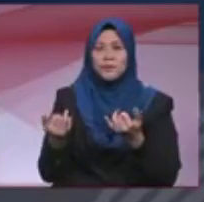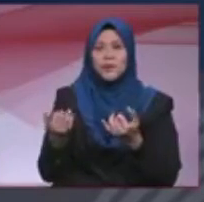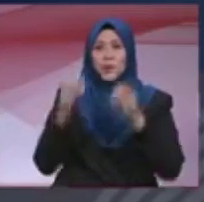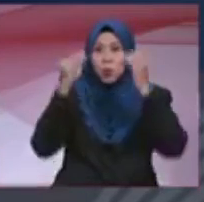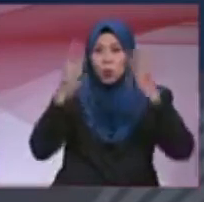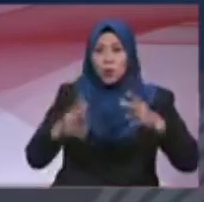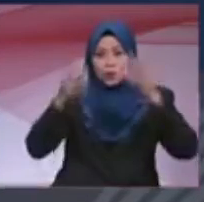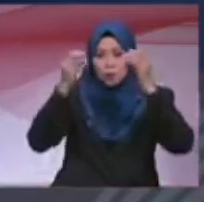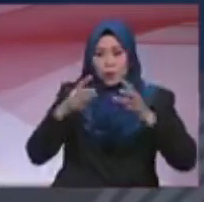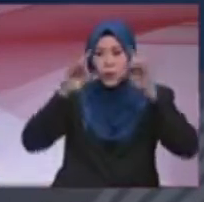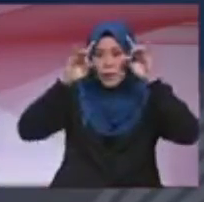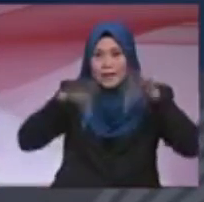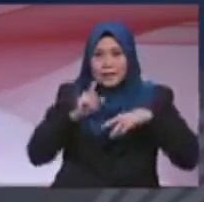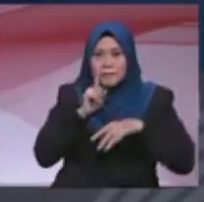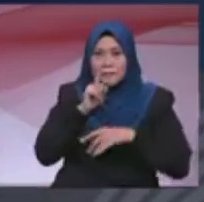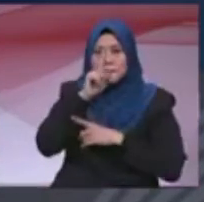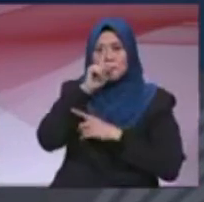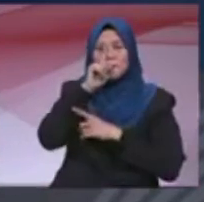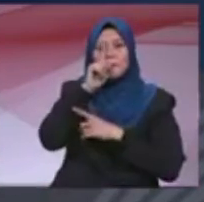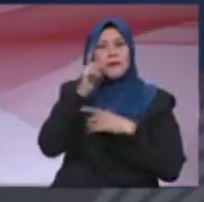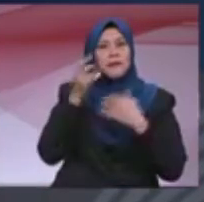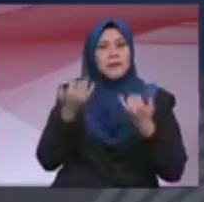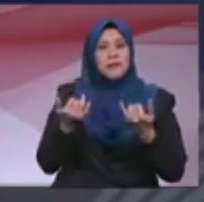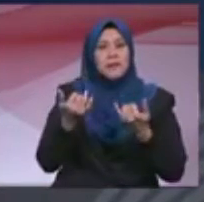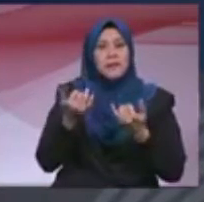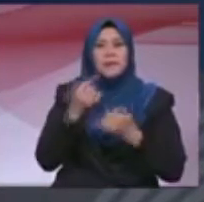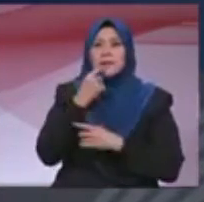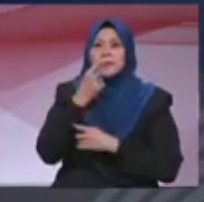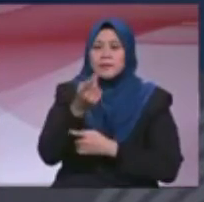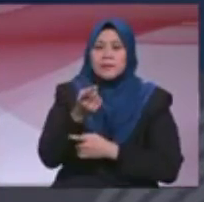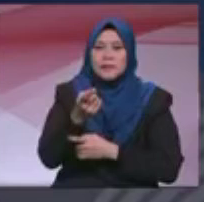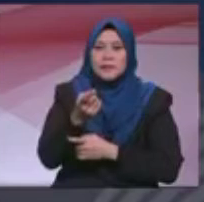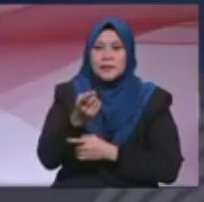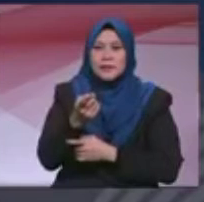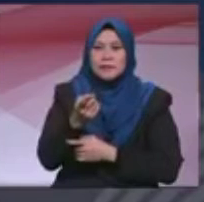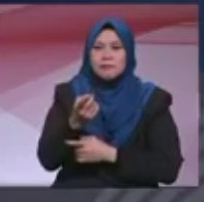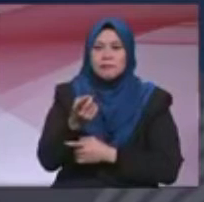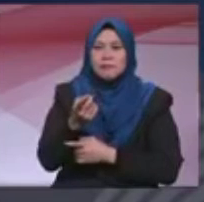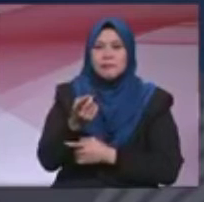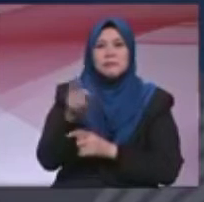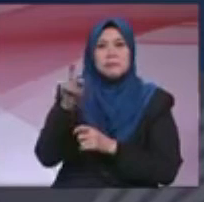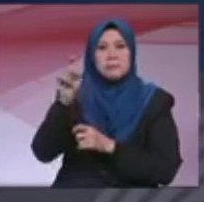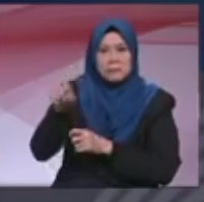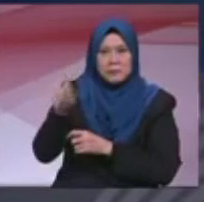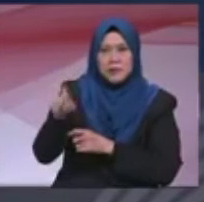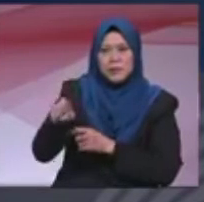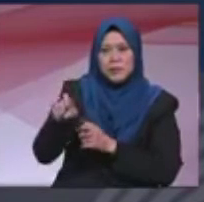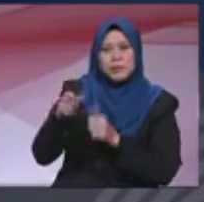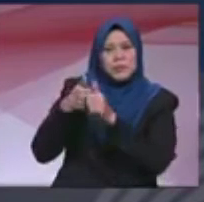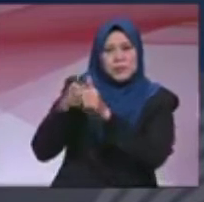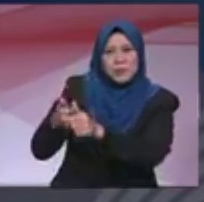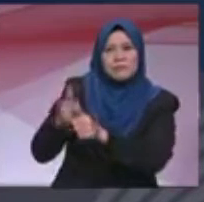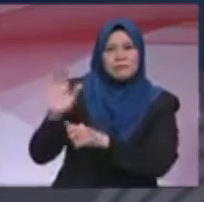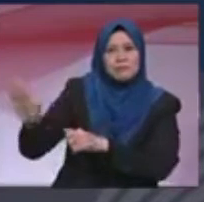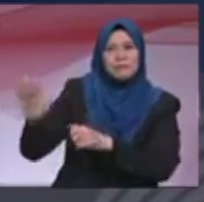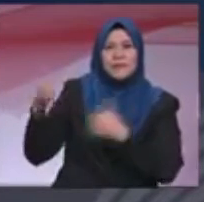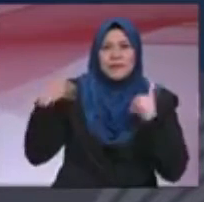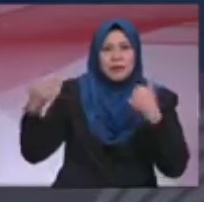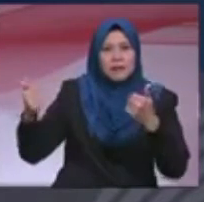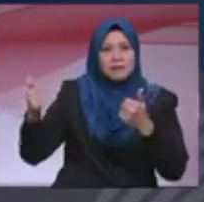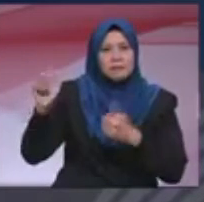test ini. Ini adalah berkaitan dengan kapasiti kapasiti kesihatan ataupun kapasiti sistem kesihatan yang